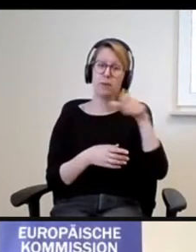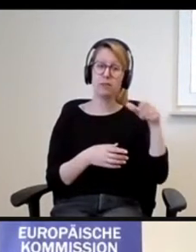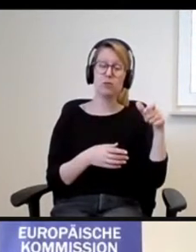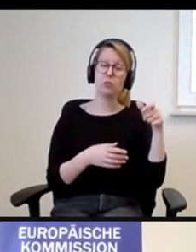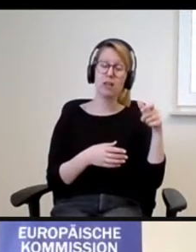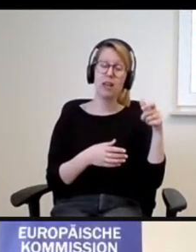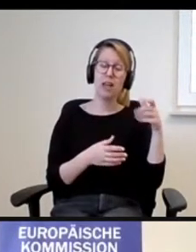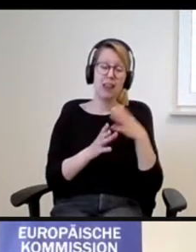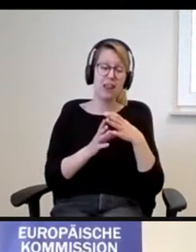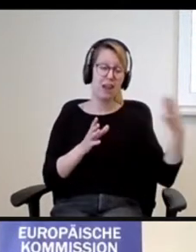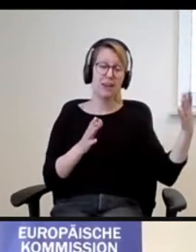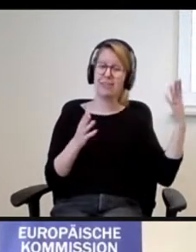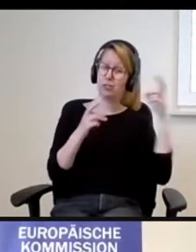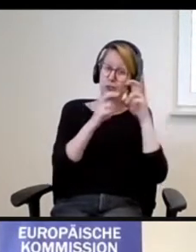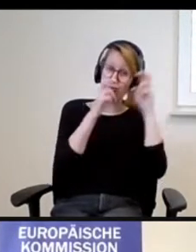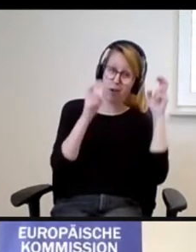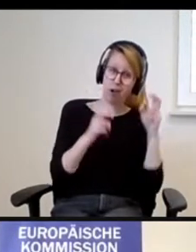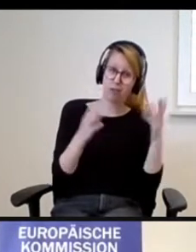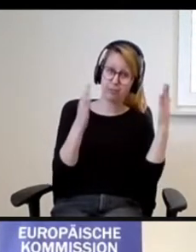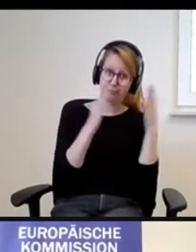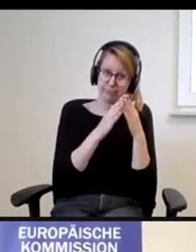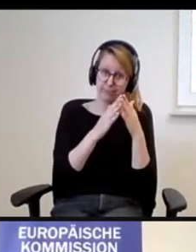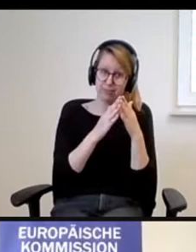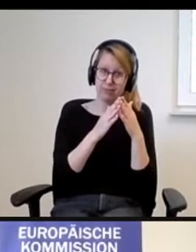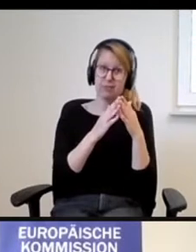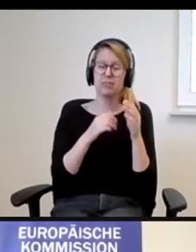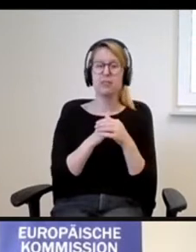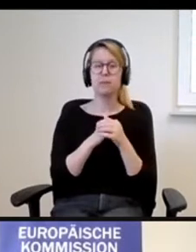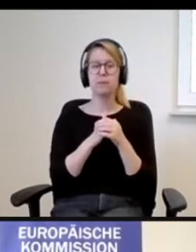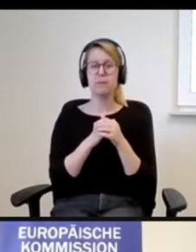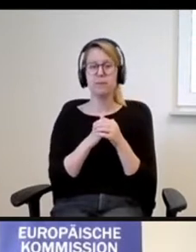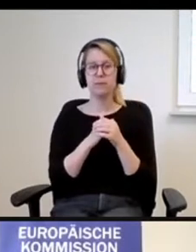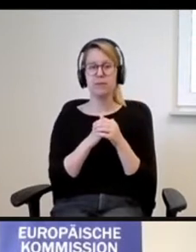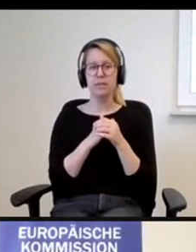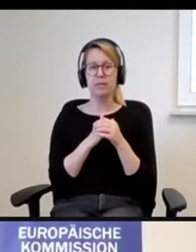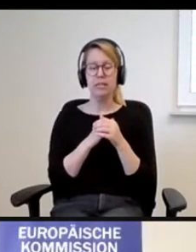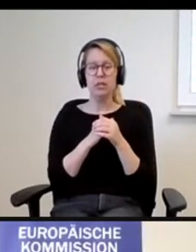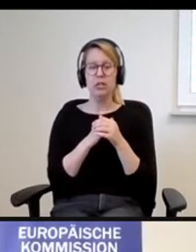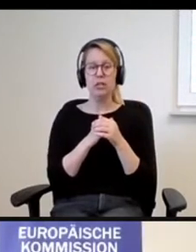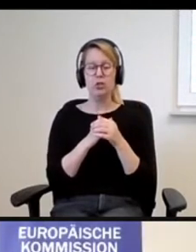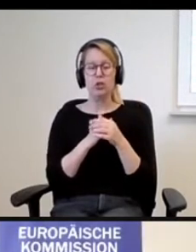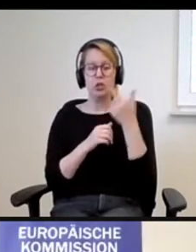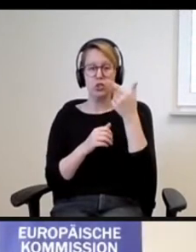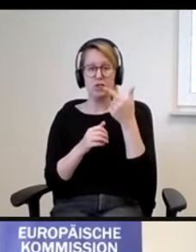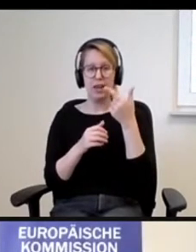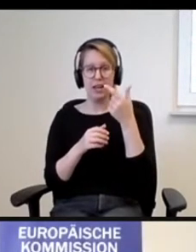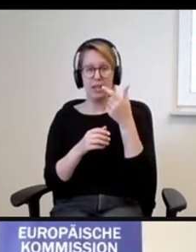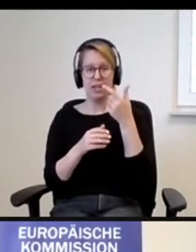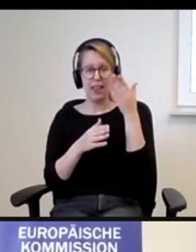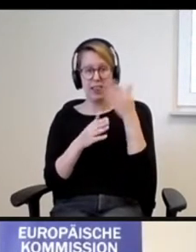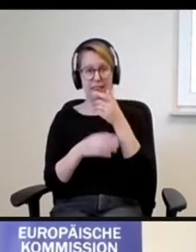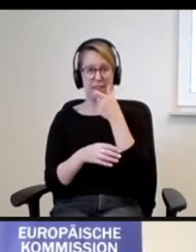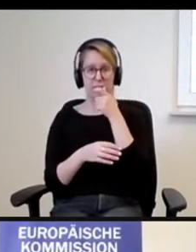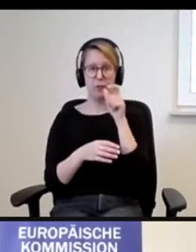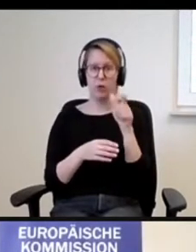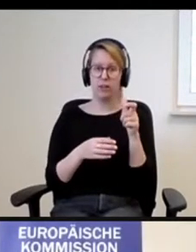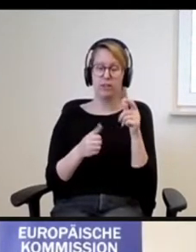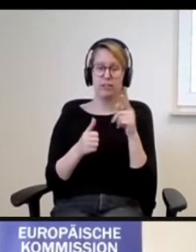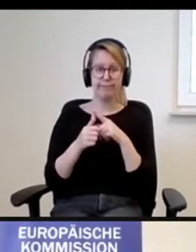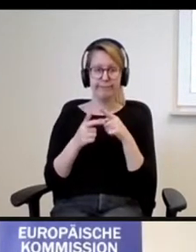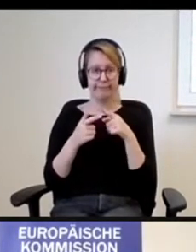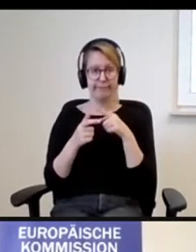fin encore dire un dernier mot peut-être deux mots de remerciement. D'un côté, à l'équipe de Info